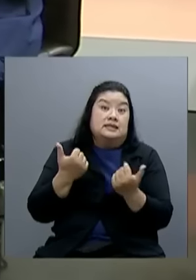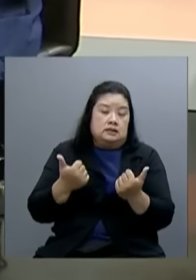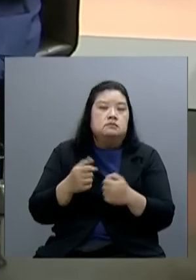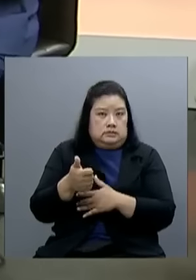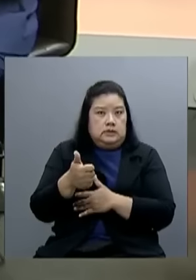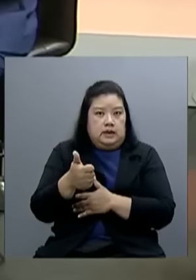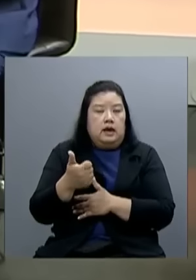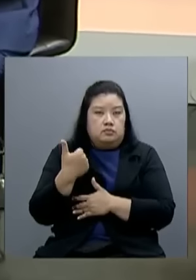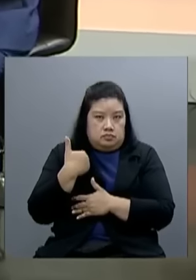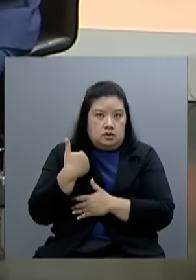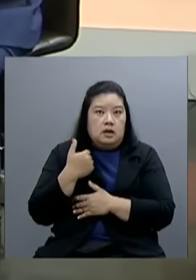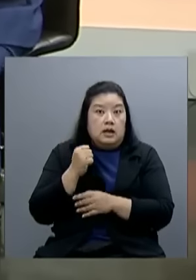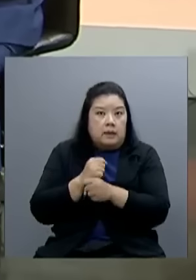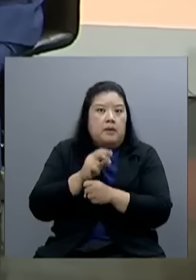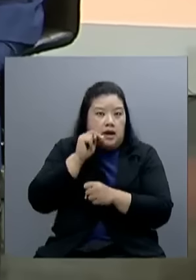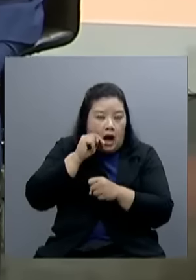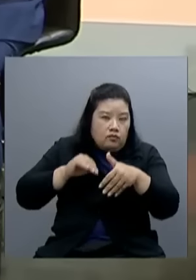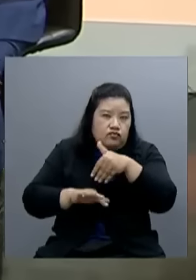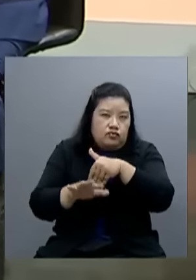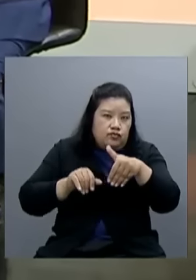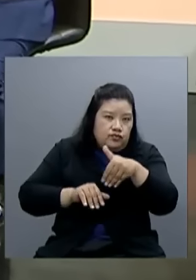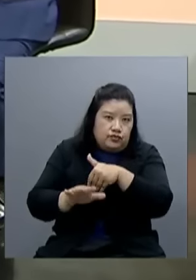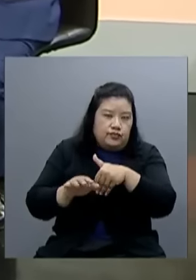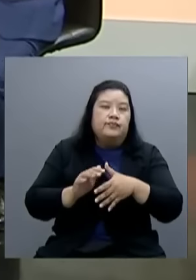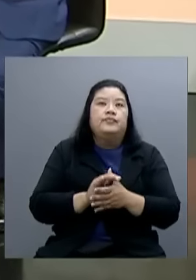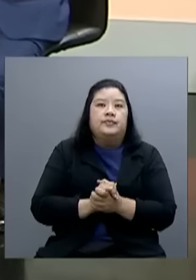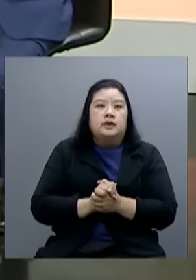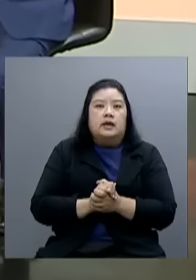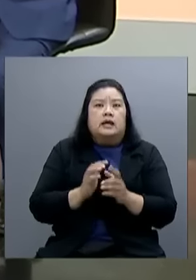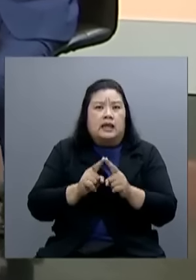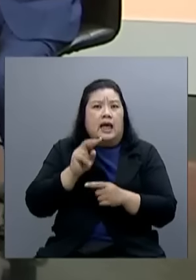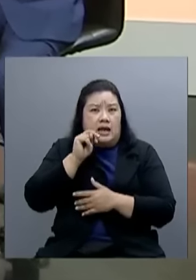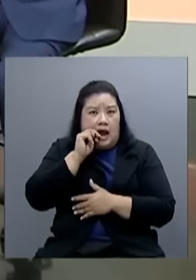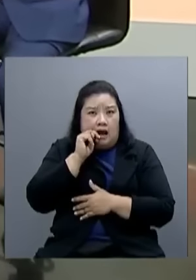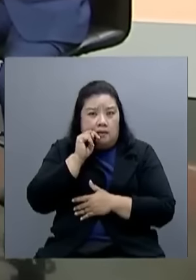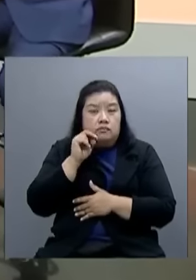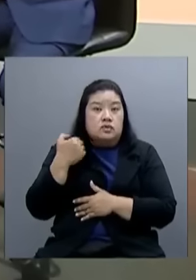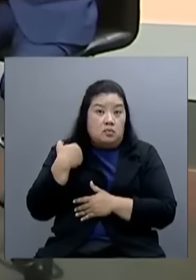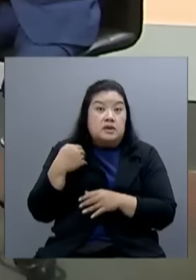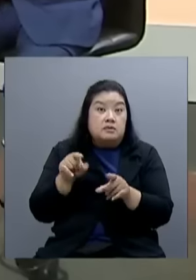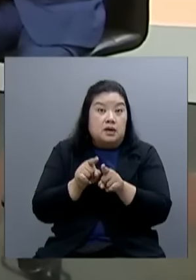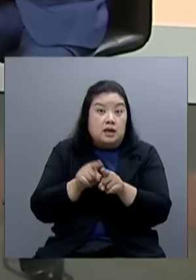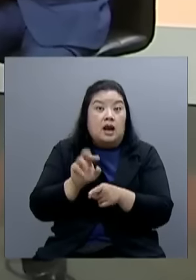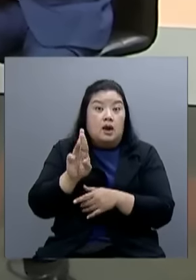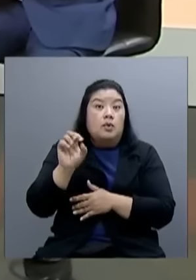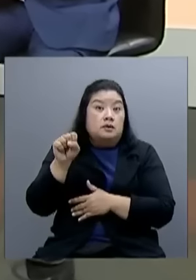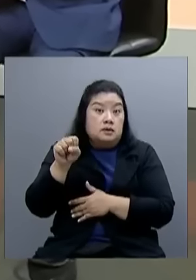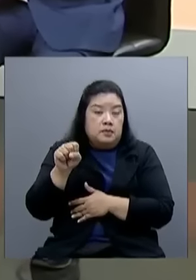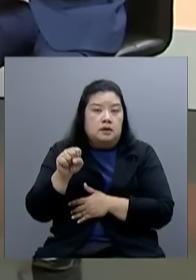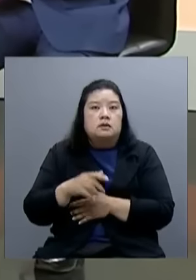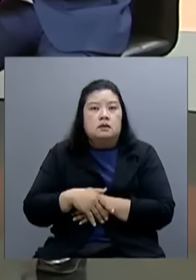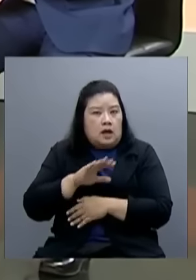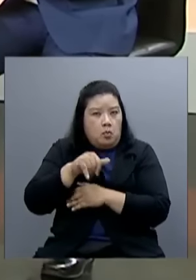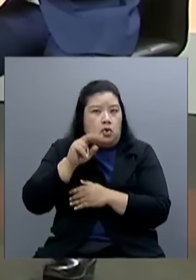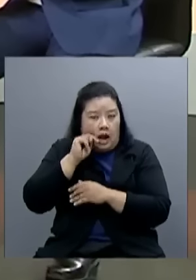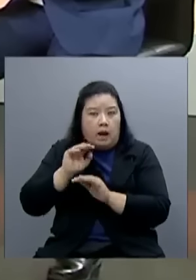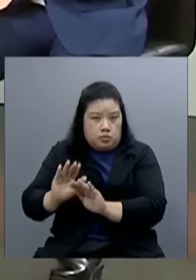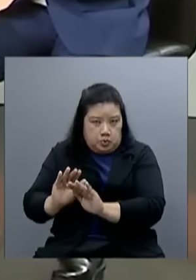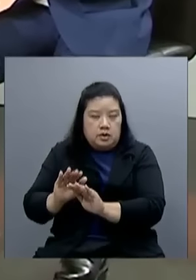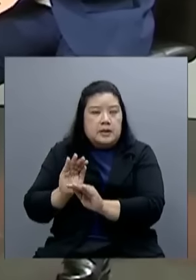ำหรับการเร่งระบายน้ำครับ การเร่งระบายน้ำแต่ว่าน้ำต้นทุนเนี่ยก็ต้องเริ่มกักเก็บไว้ดังนั้นก็ค่อนข้างชัดเจนว่าไม่น่า